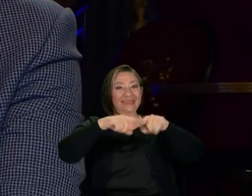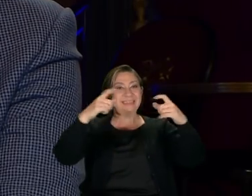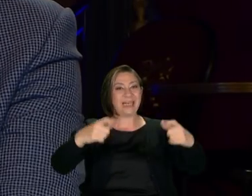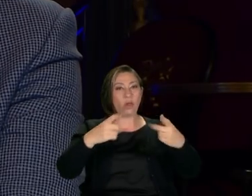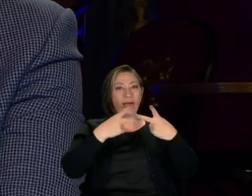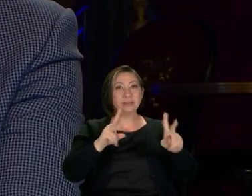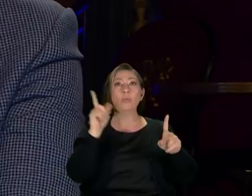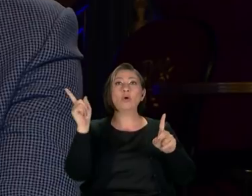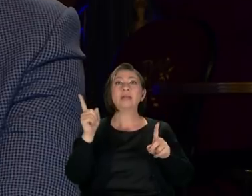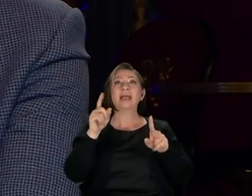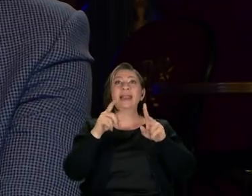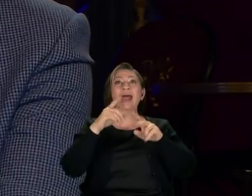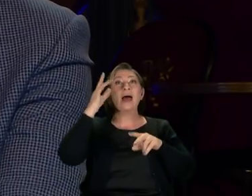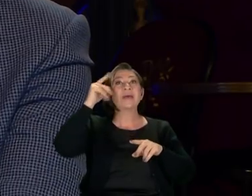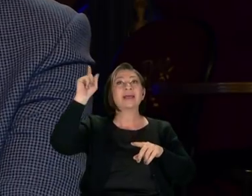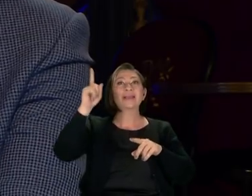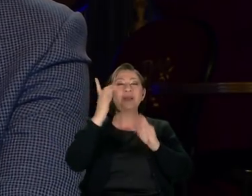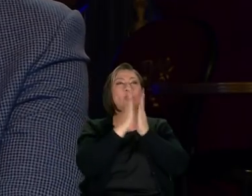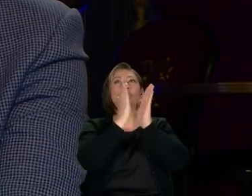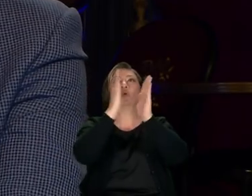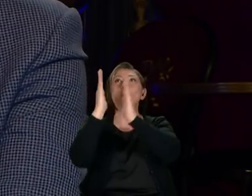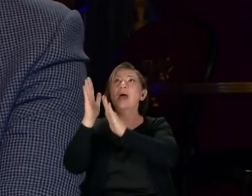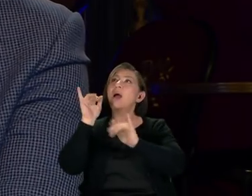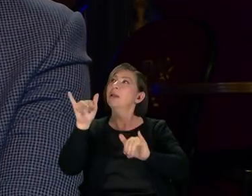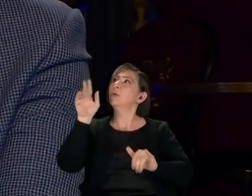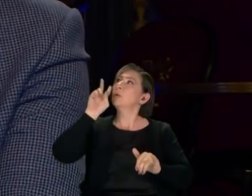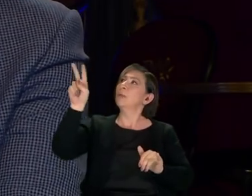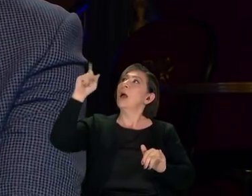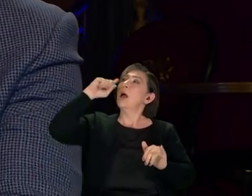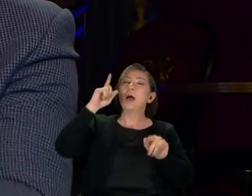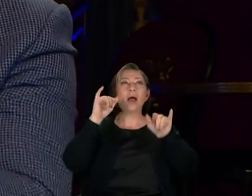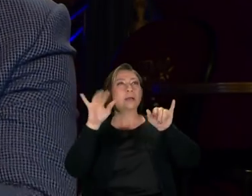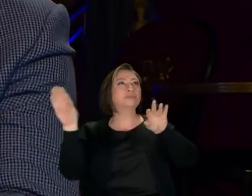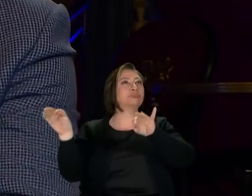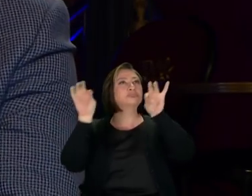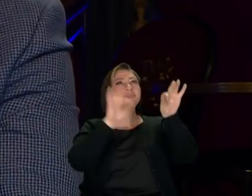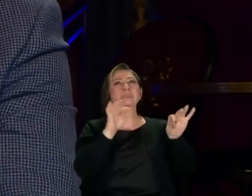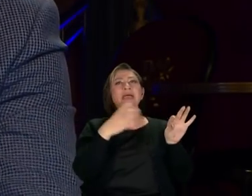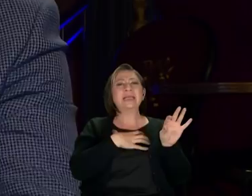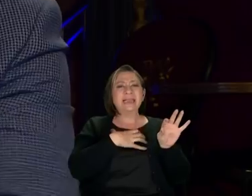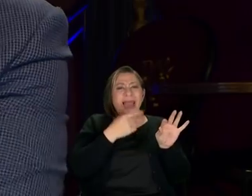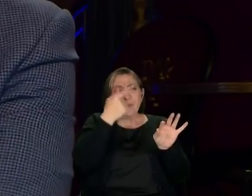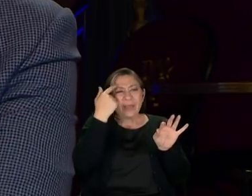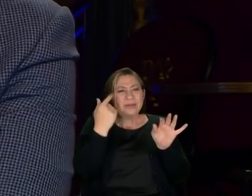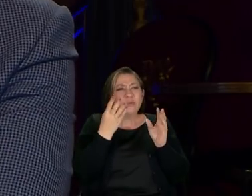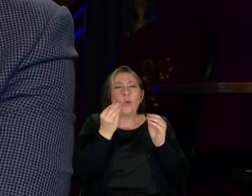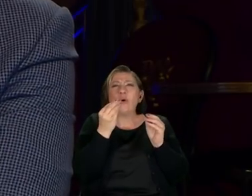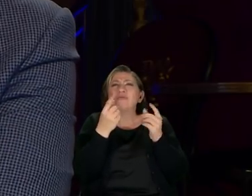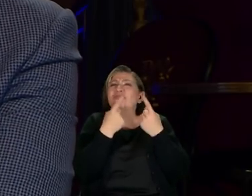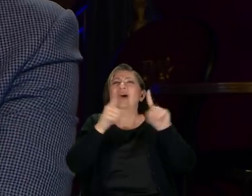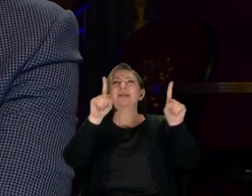Güzel. Orada New York'ta gördüğüm bir kütüphane modelini geldim. Orada bir yer buldum. Çok kapalı, kendi imkanlarımızla orijinal